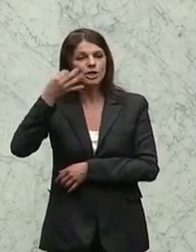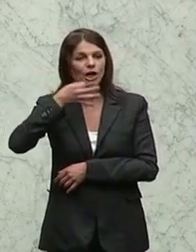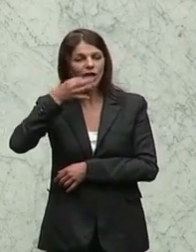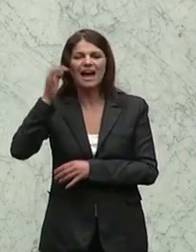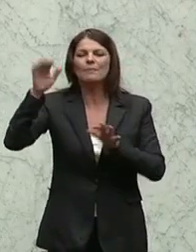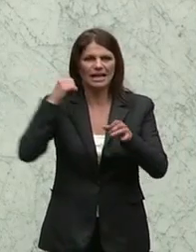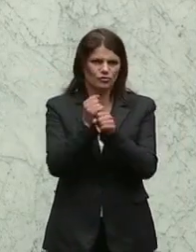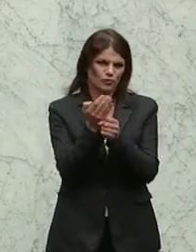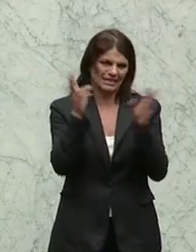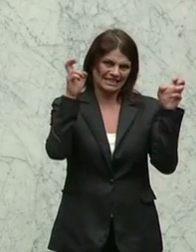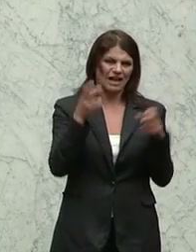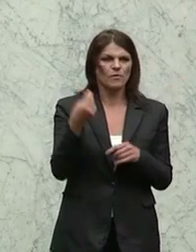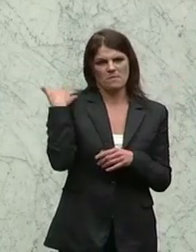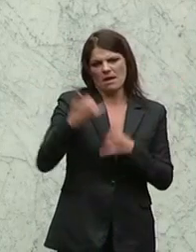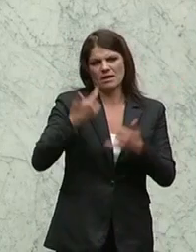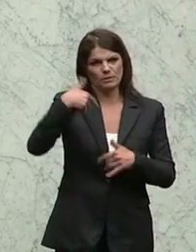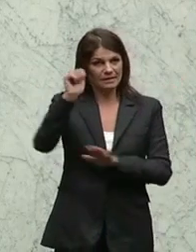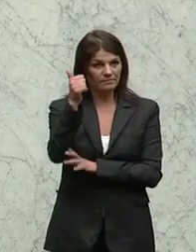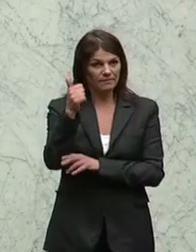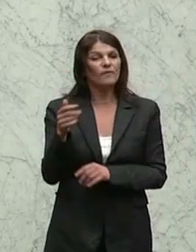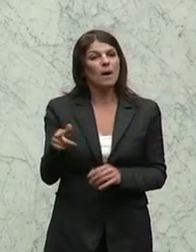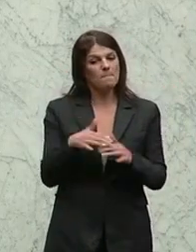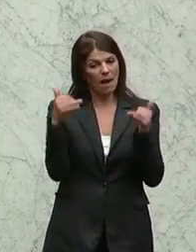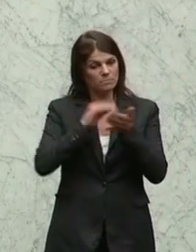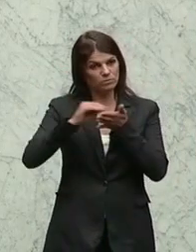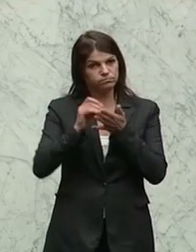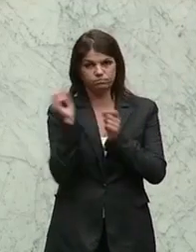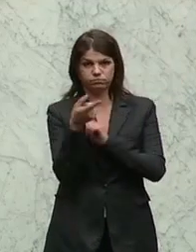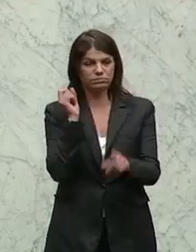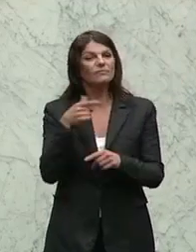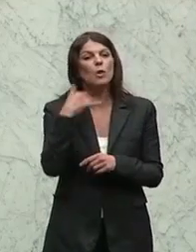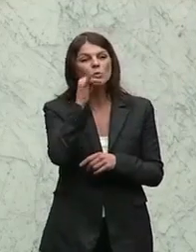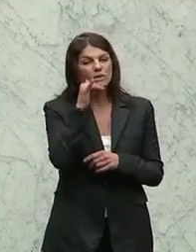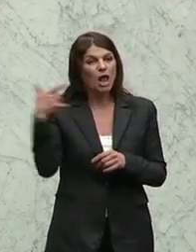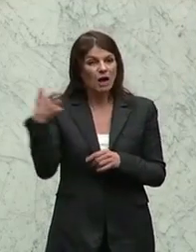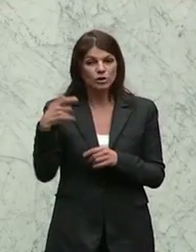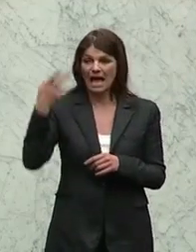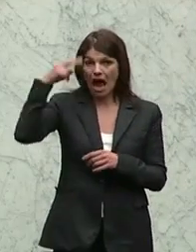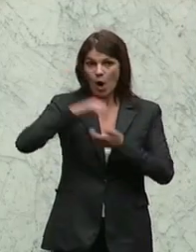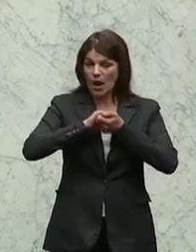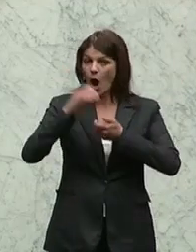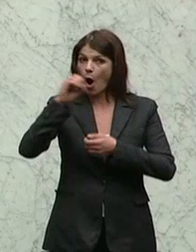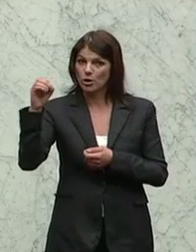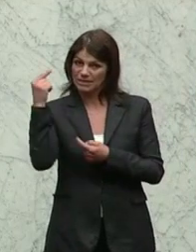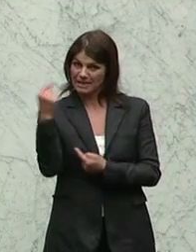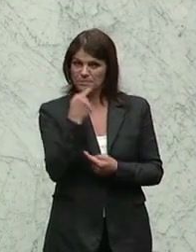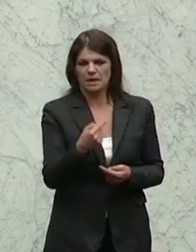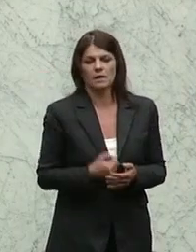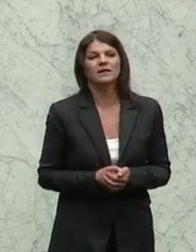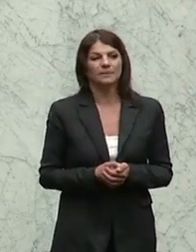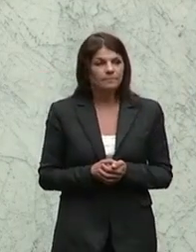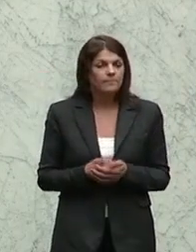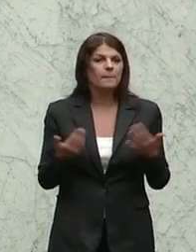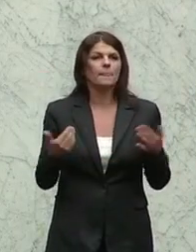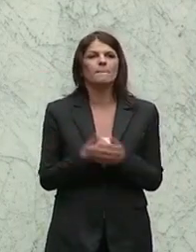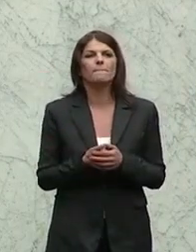kann ihn auch bereits zitieren aus dem Jahr 2011, aus der Parlamentskorrespondenz, aus dem Tourismusausschuss, wo der Kollege Obernostra sagt,